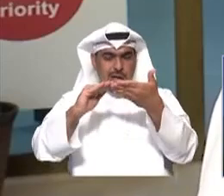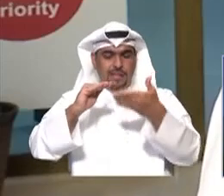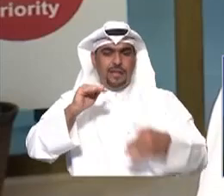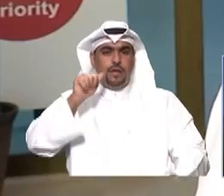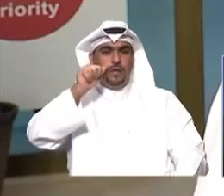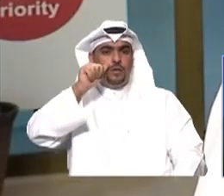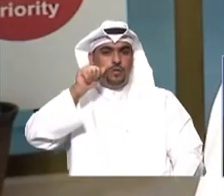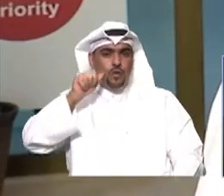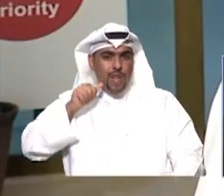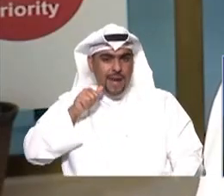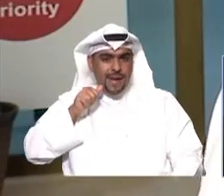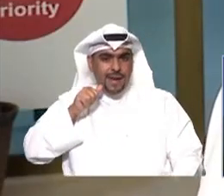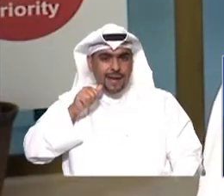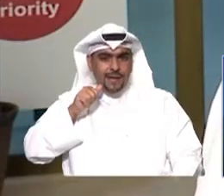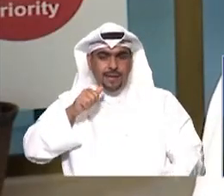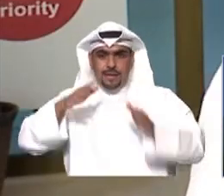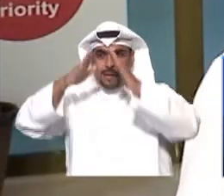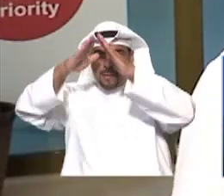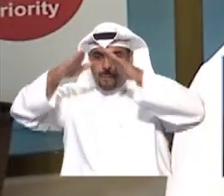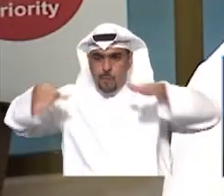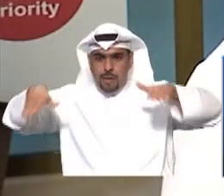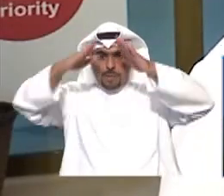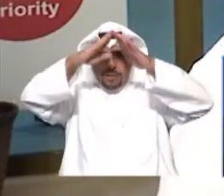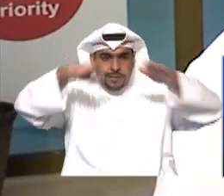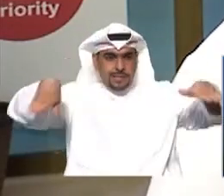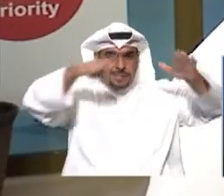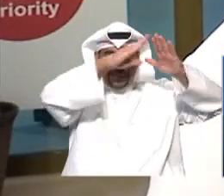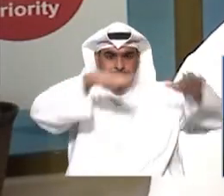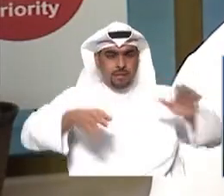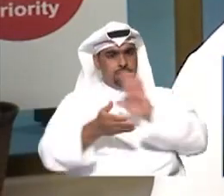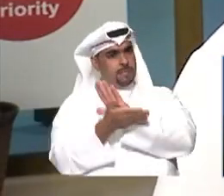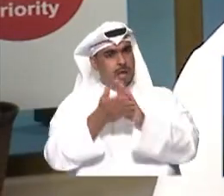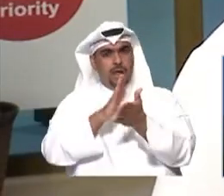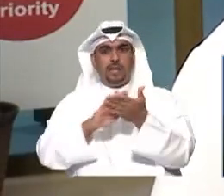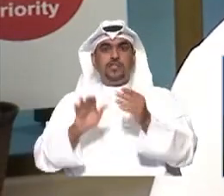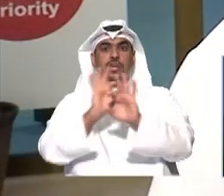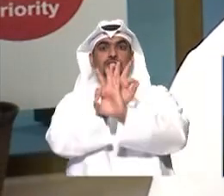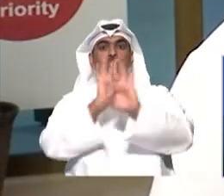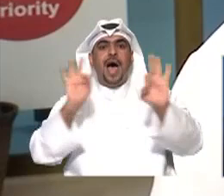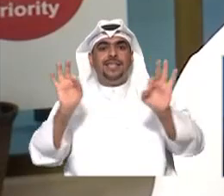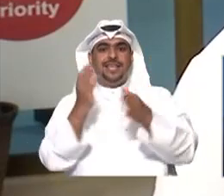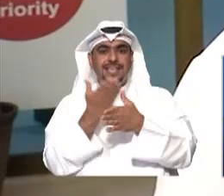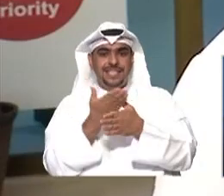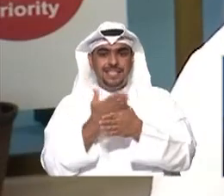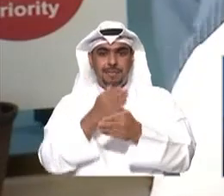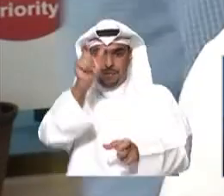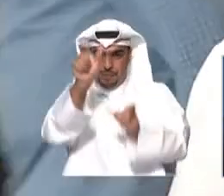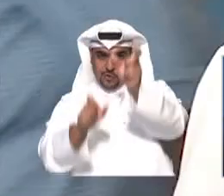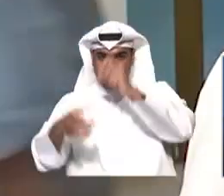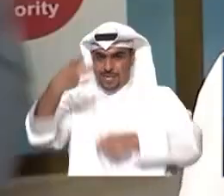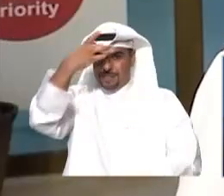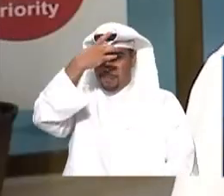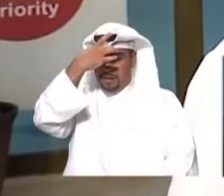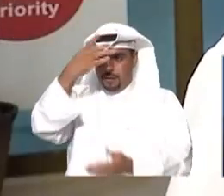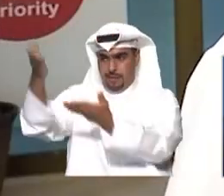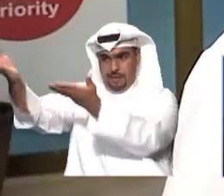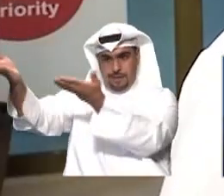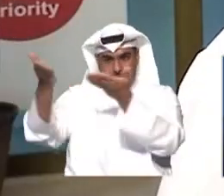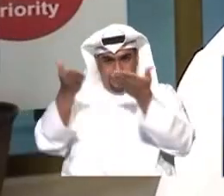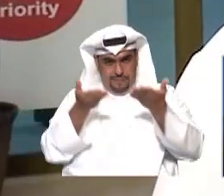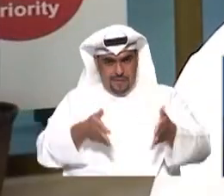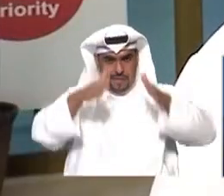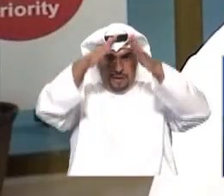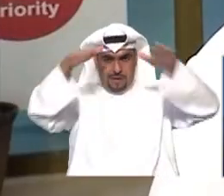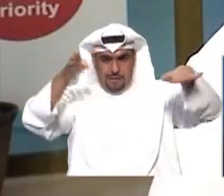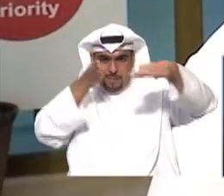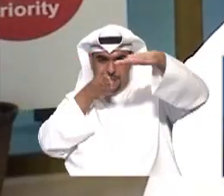لجراء أكثر من 500 عملية في مختلف أنحاء السودان بتمويل من صندوق إعانة المرضى الكويتي، وطبعا هذا يعكس الجانب الإنساني